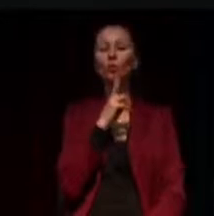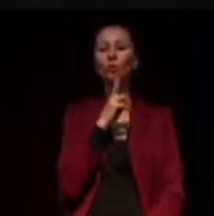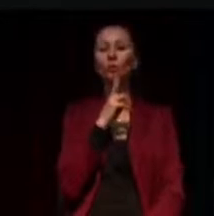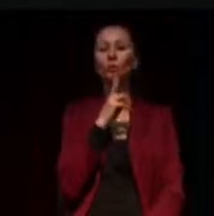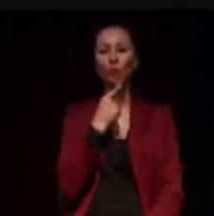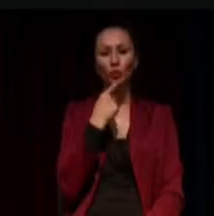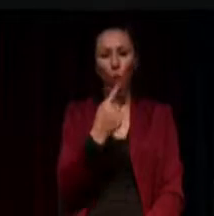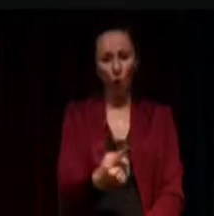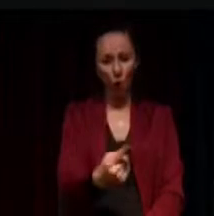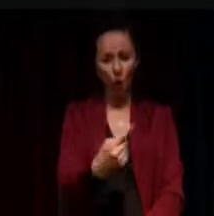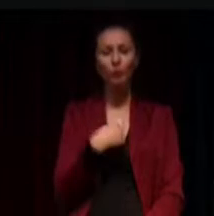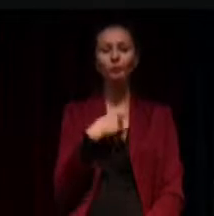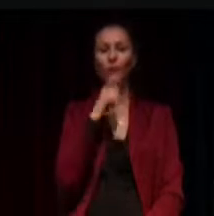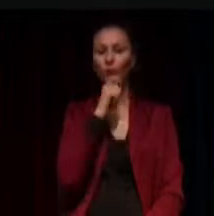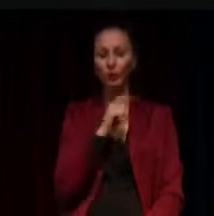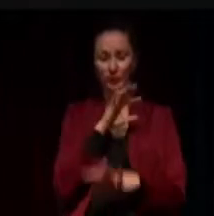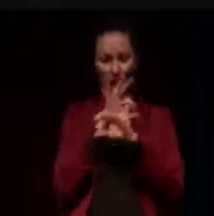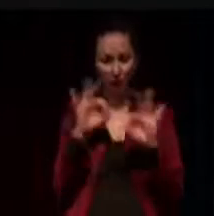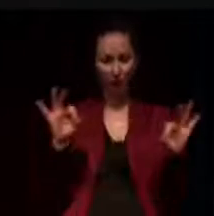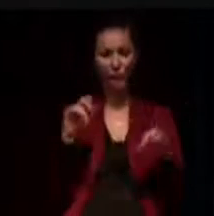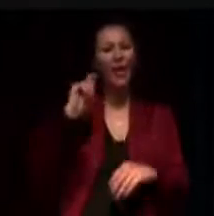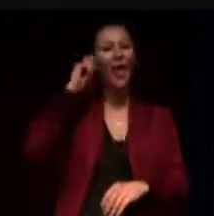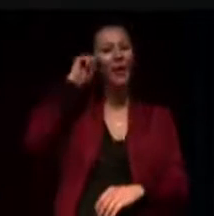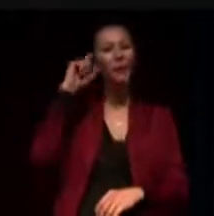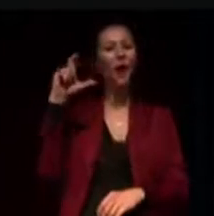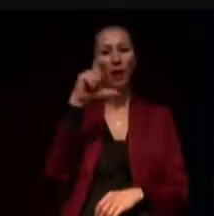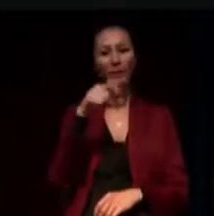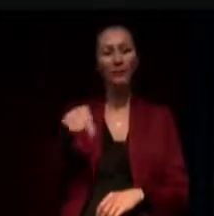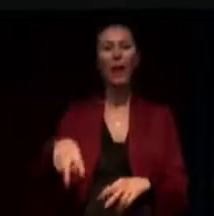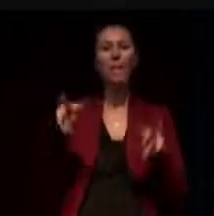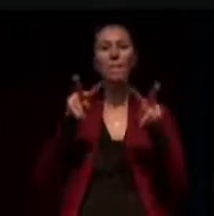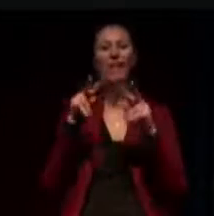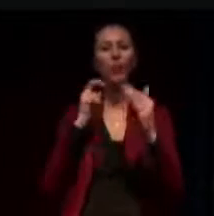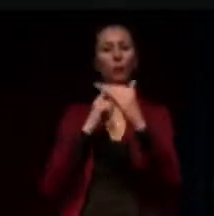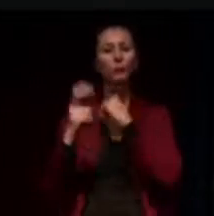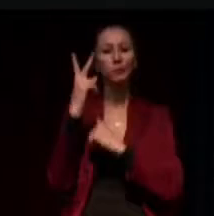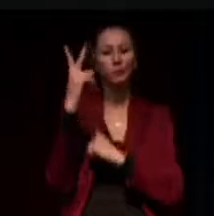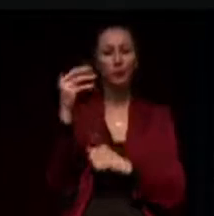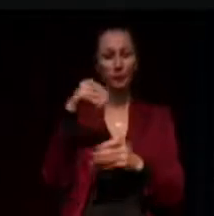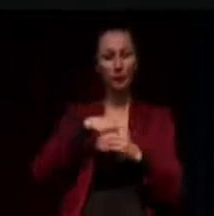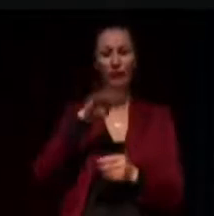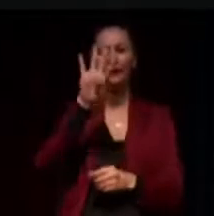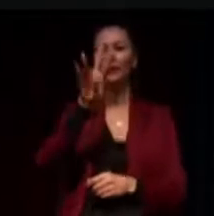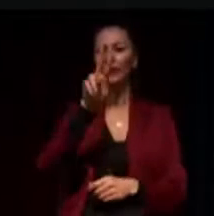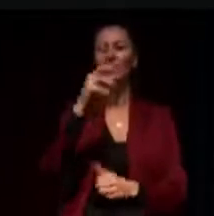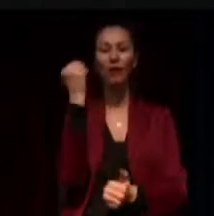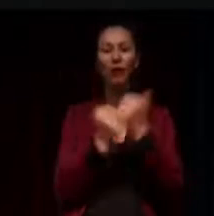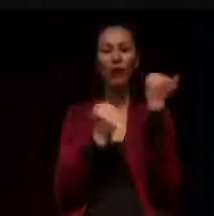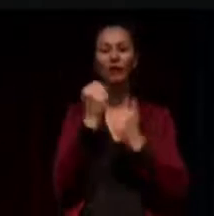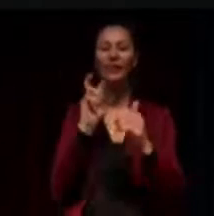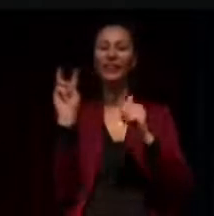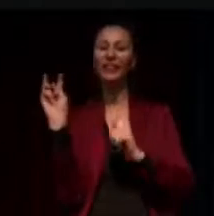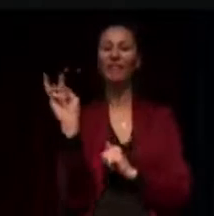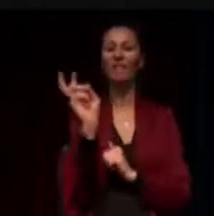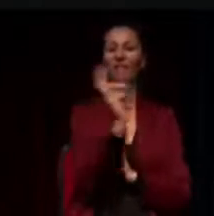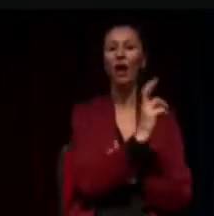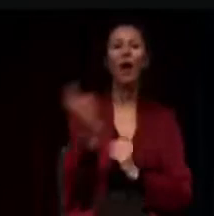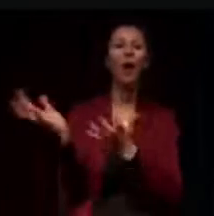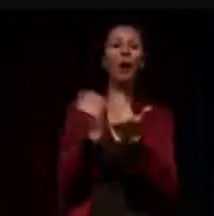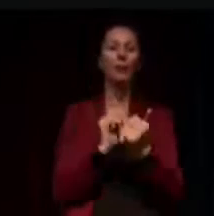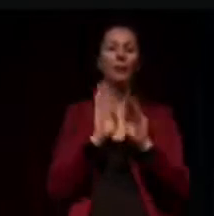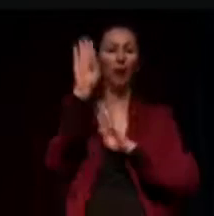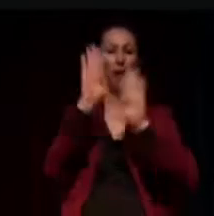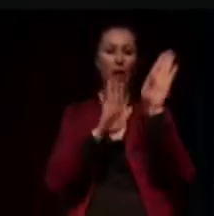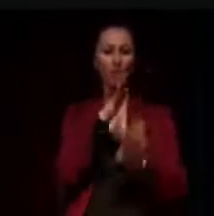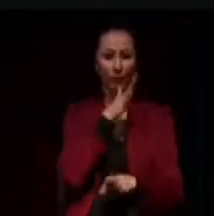da söylüyorum ve sözlerimi tamamlayacağım. Ekim ayında Metro AŞ tarafından yapılan 42 araçlık tramvay araç alım ihalesi